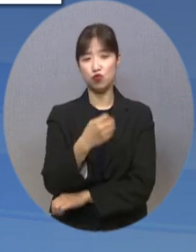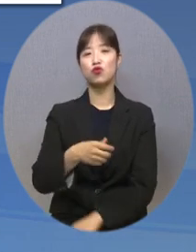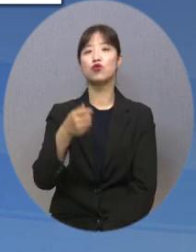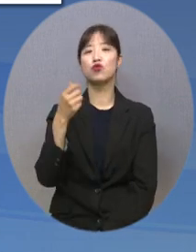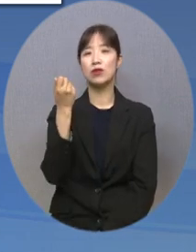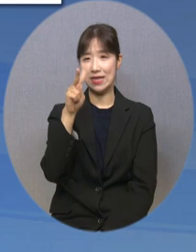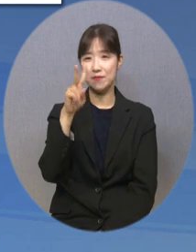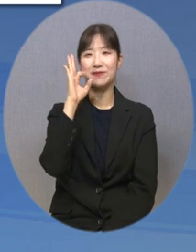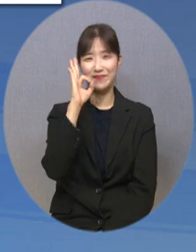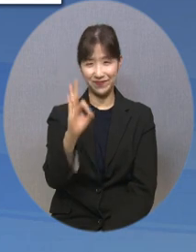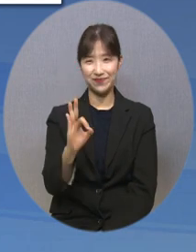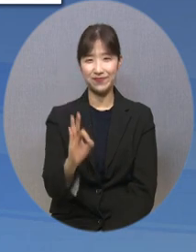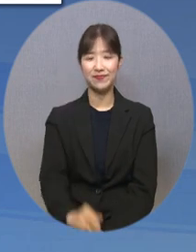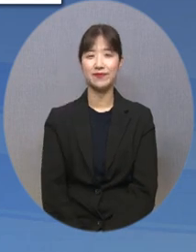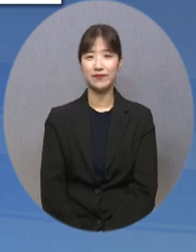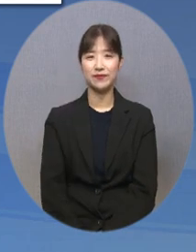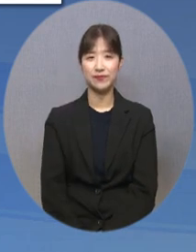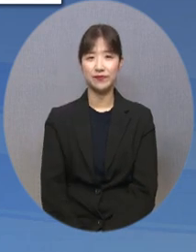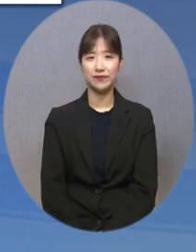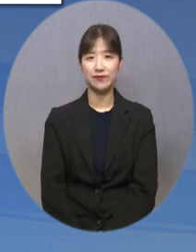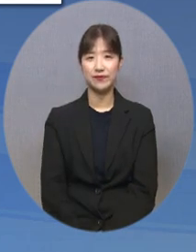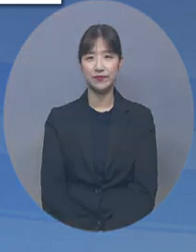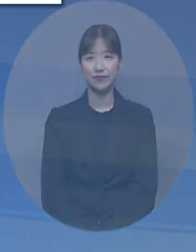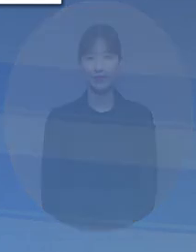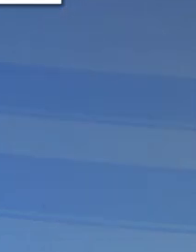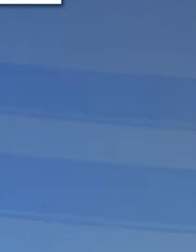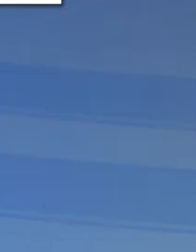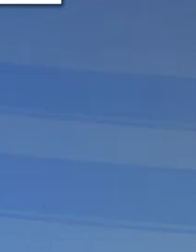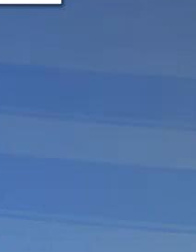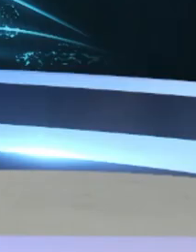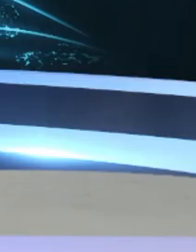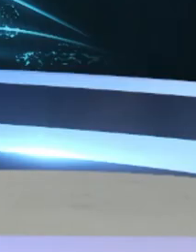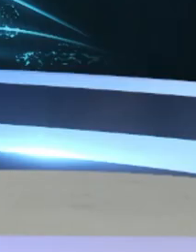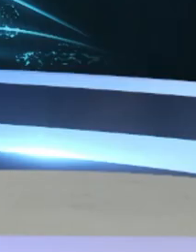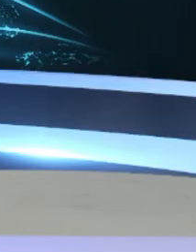복지TV 뉴스를 통해 확인할 수 있습니다.